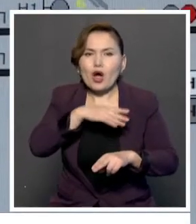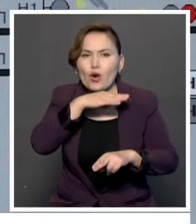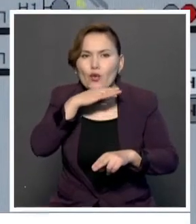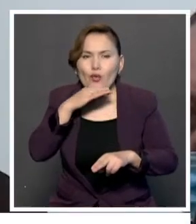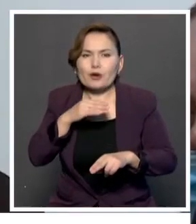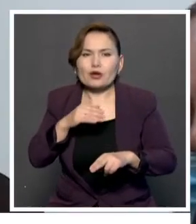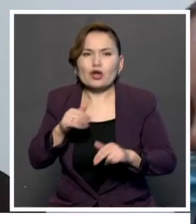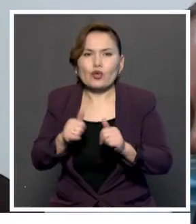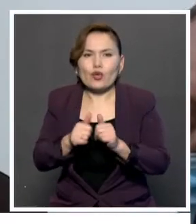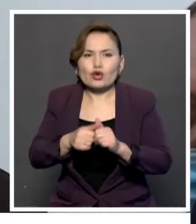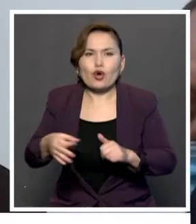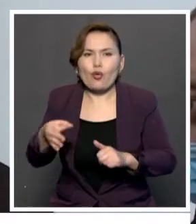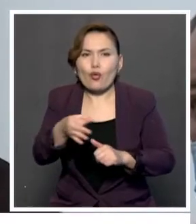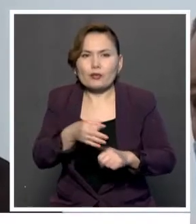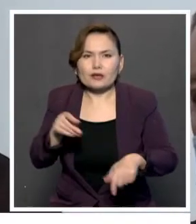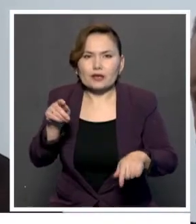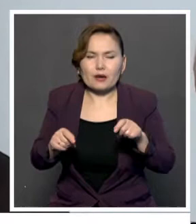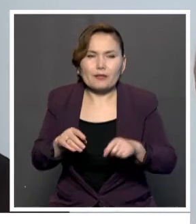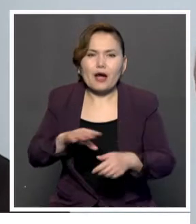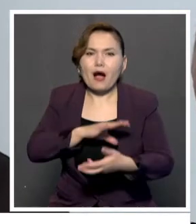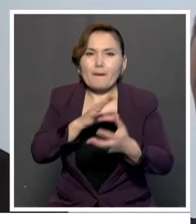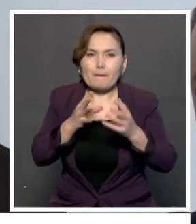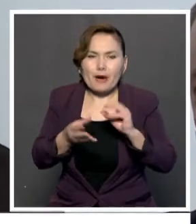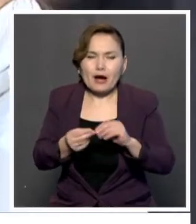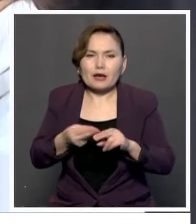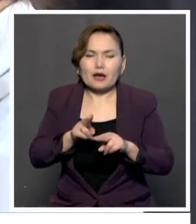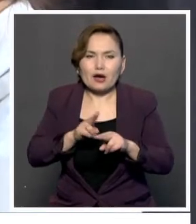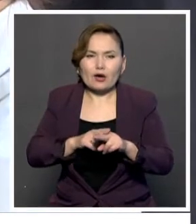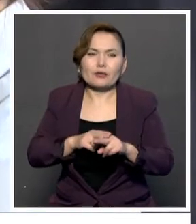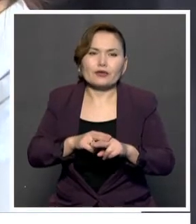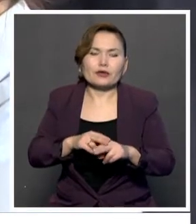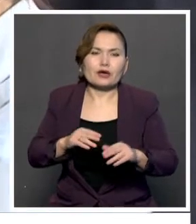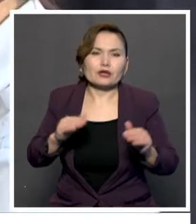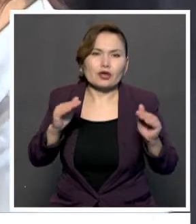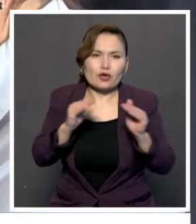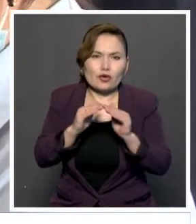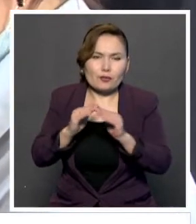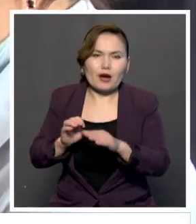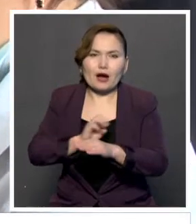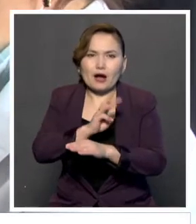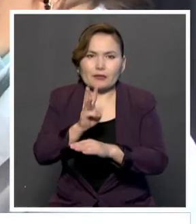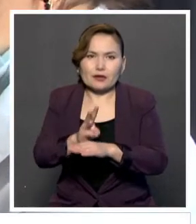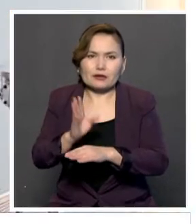көрші облыстардан келген. Барлығы жұмыс беруші тарапынан баспанамен қамтылды.